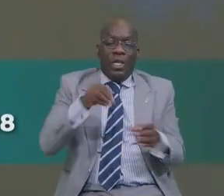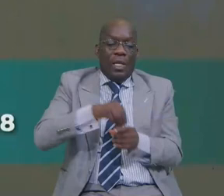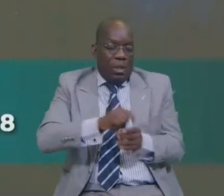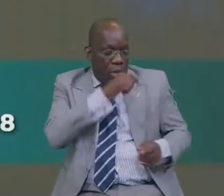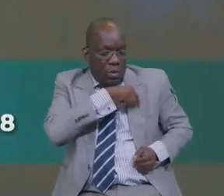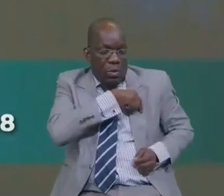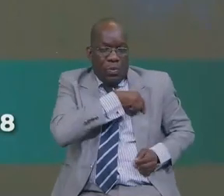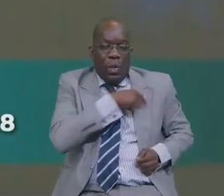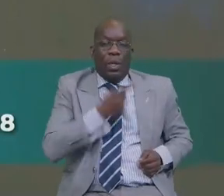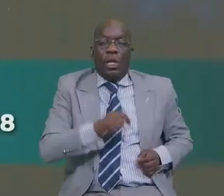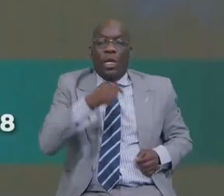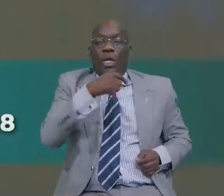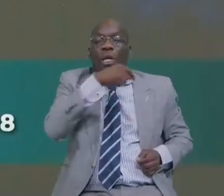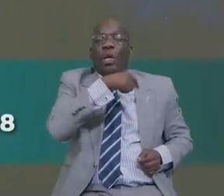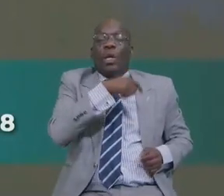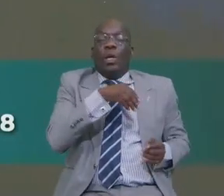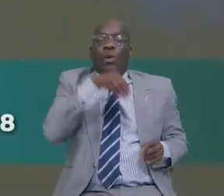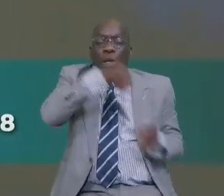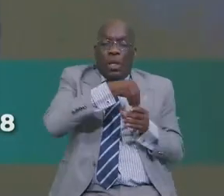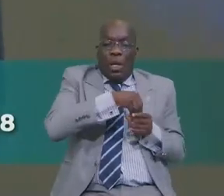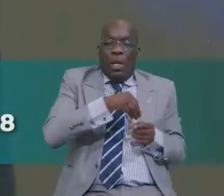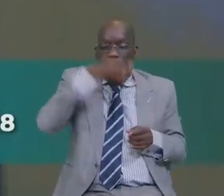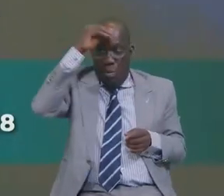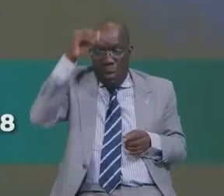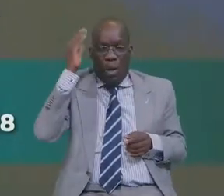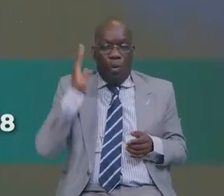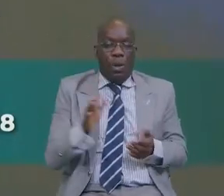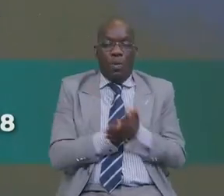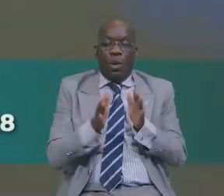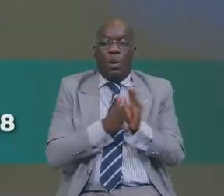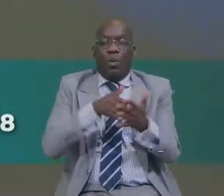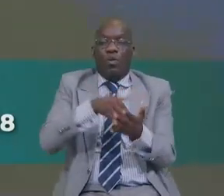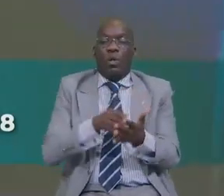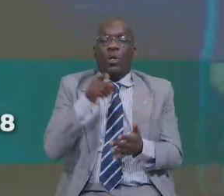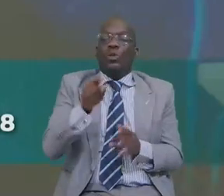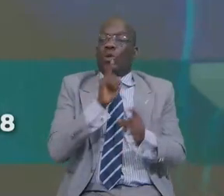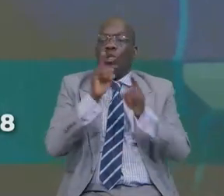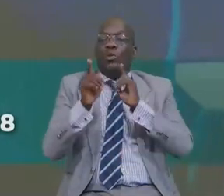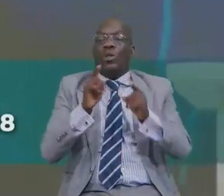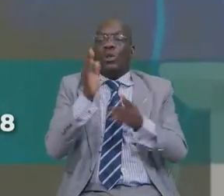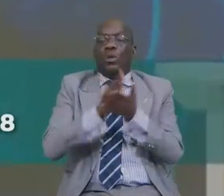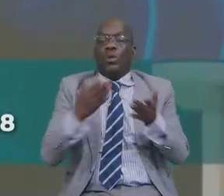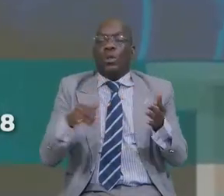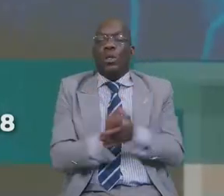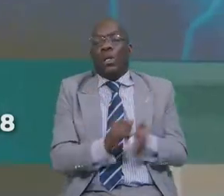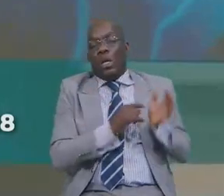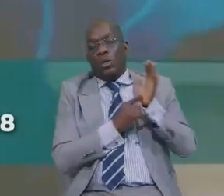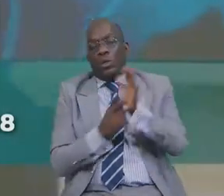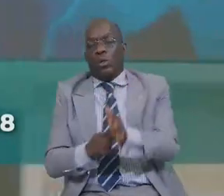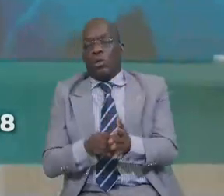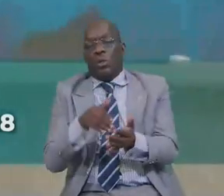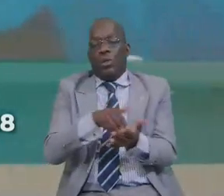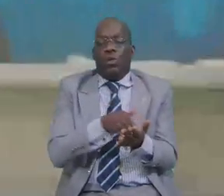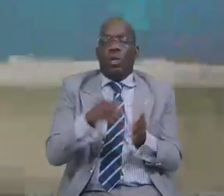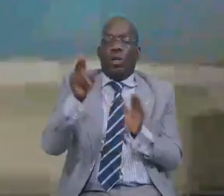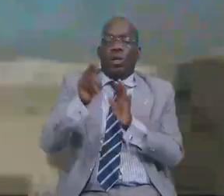cela, que l'homme intérieur va devenir faible. Et tu pourras donc exprimer ça, qui